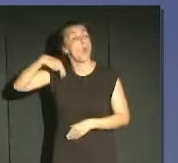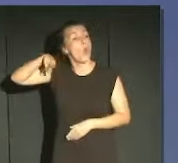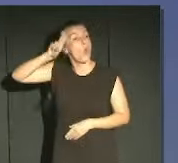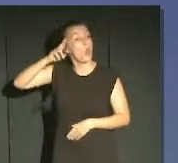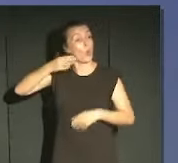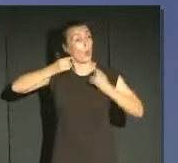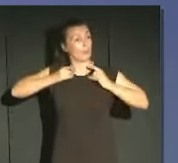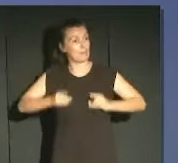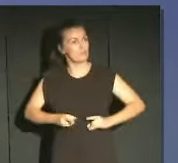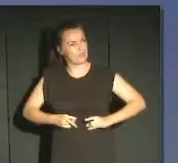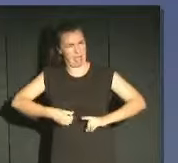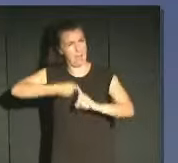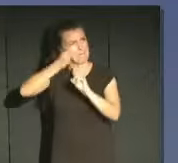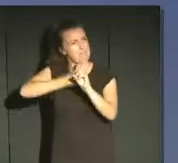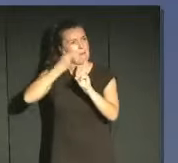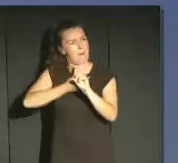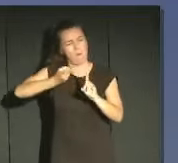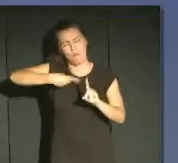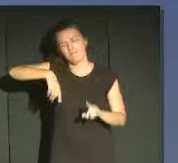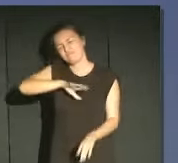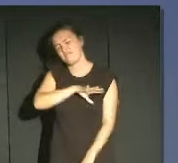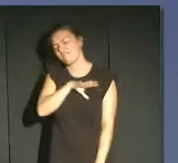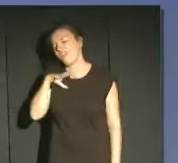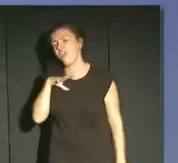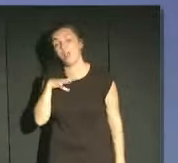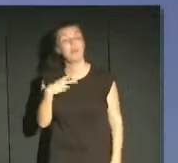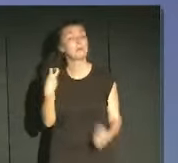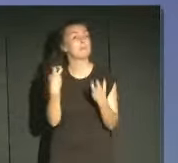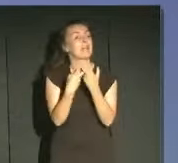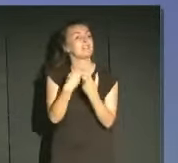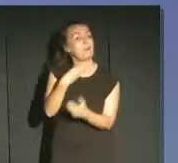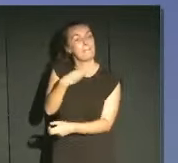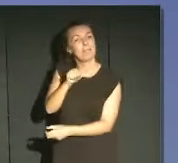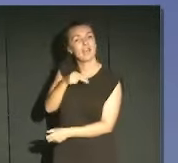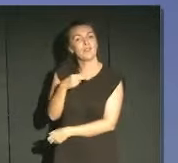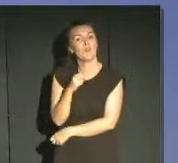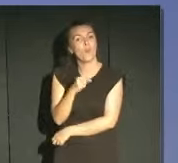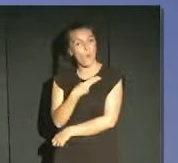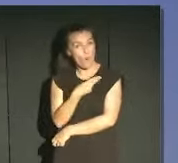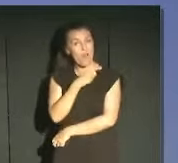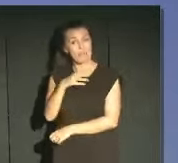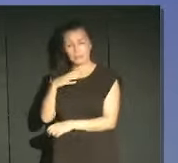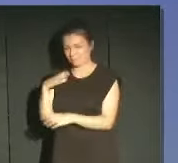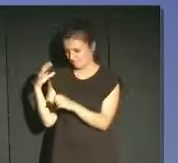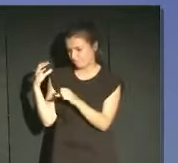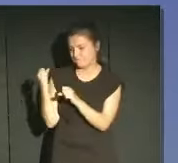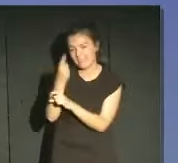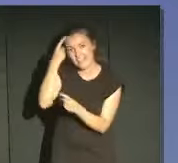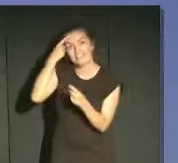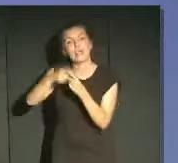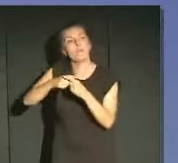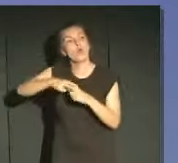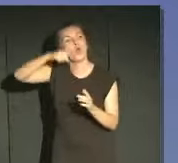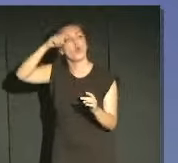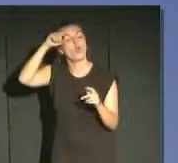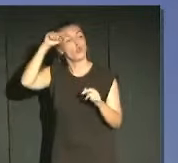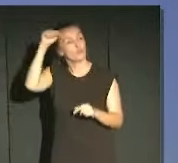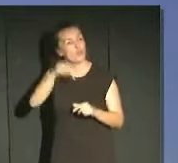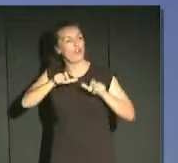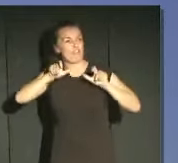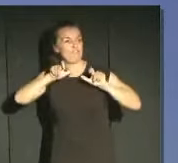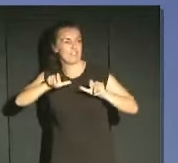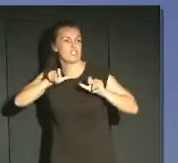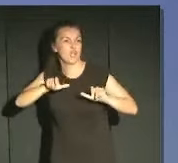des eurodéputés de combat dont nous sommes fiers nous sommes fiers par exemple que Manon auri est gagné sur le devoir de vigilance c'est-à-dire